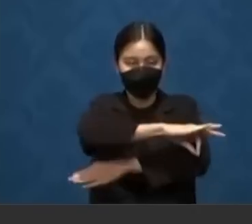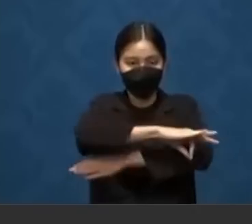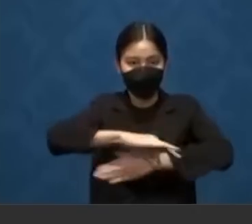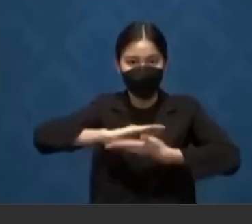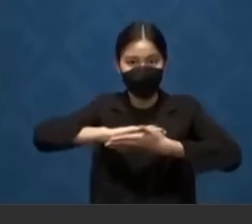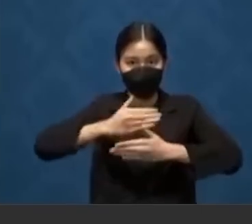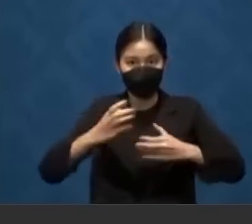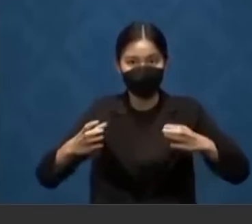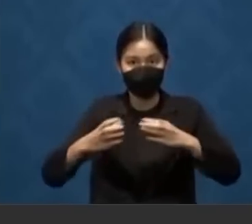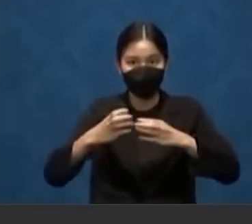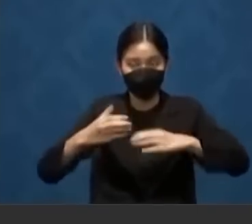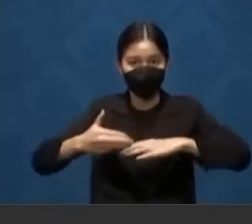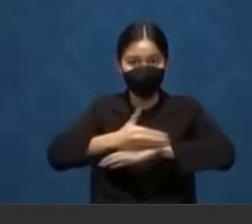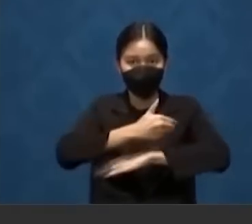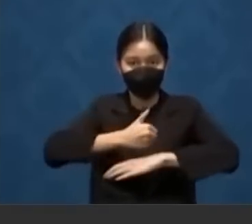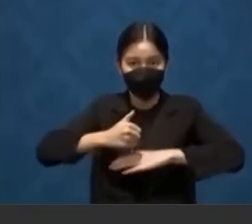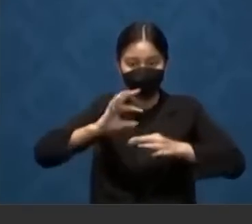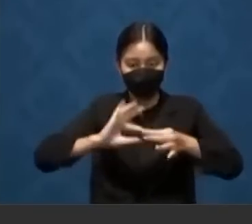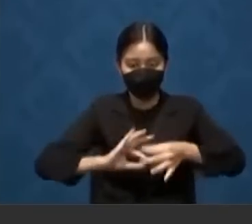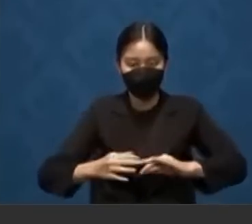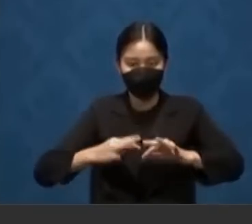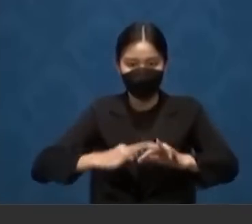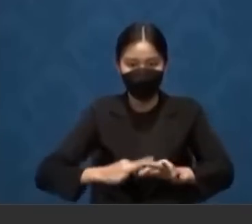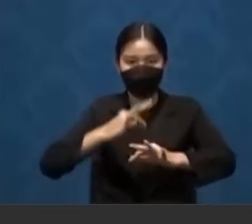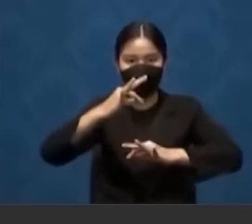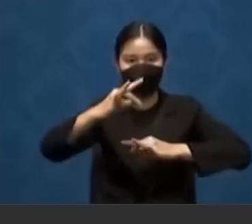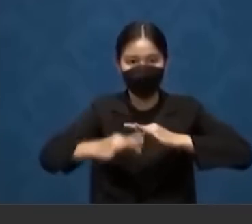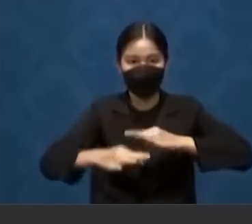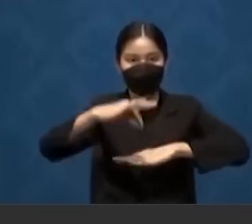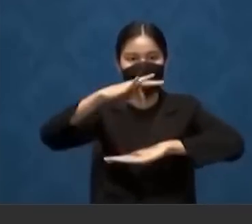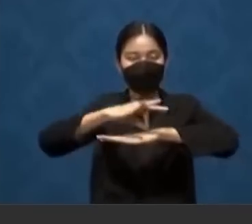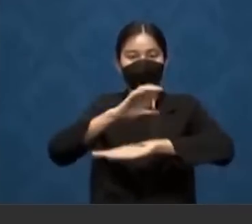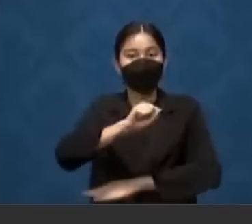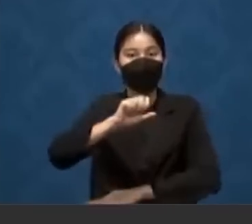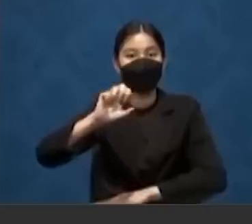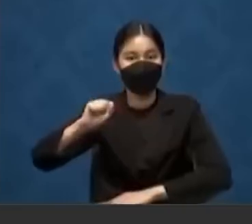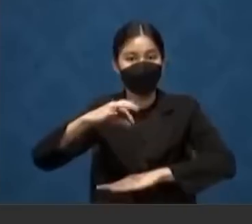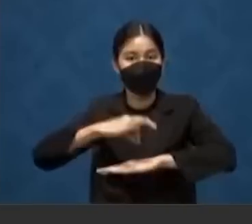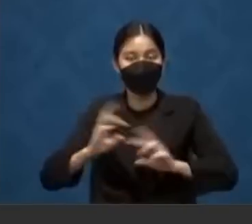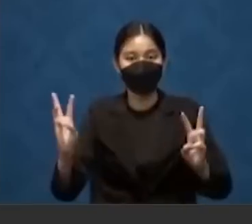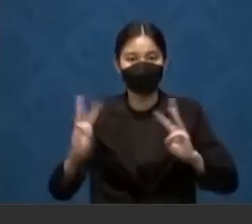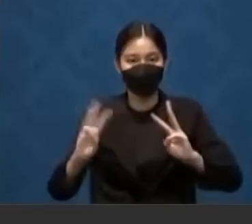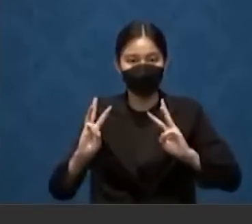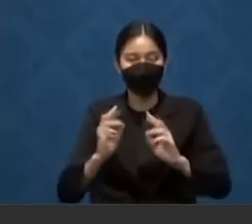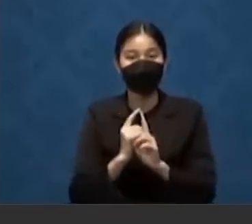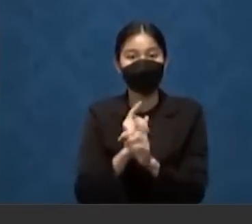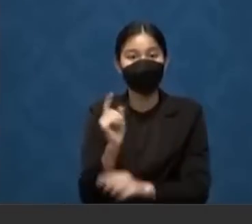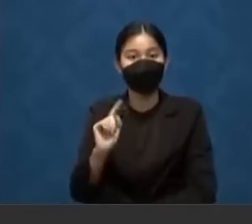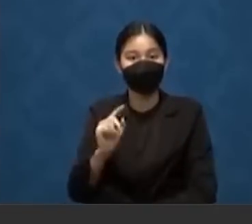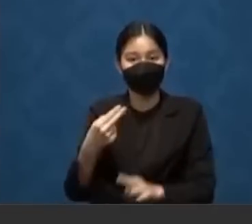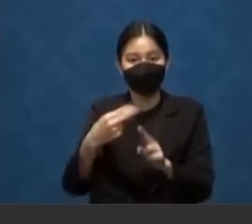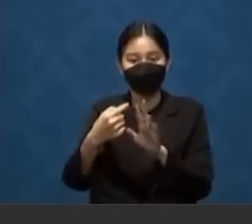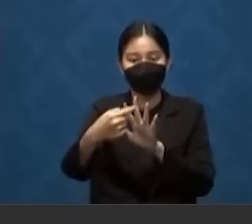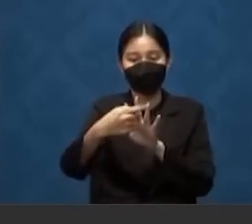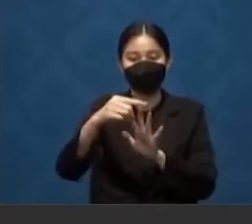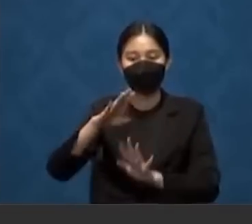นบญชีรายชื่อก่พกคารเมืองเรื่อนขึมาเป็นสมาชิสภาพูดแนรดอ์ แทนรัที่ว่าง ตามที่นางส